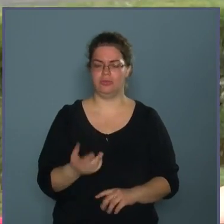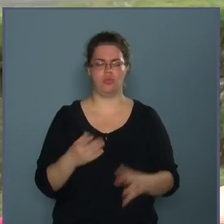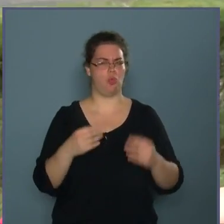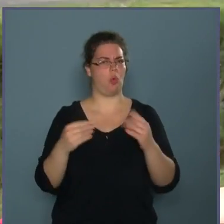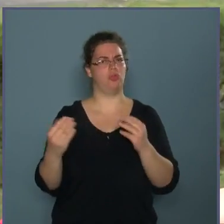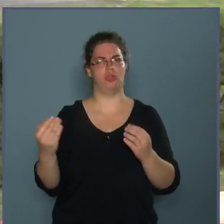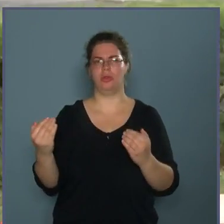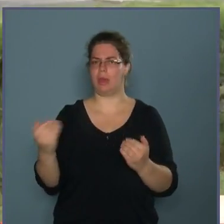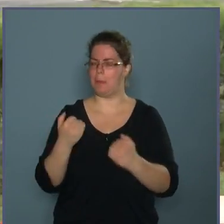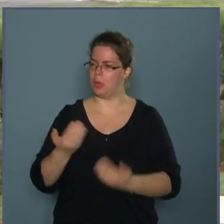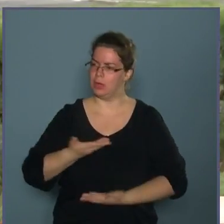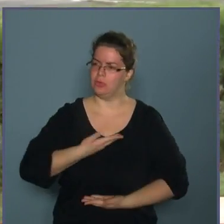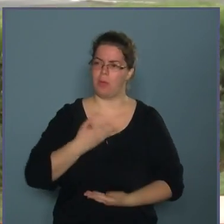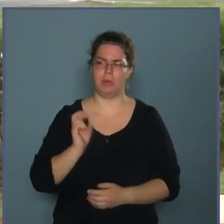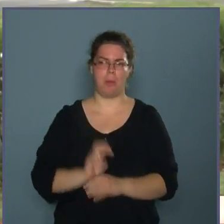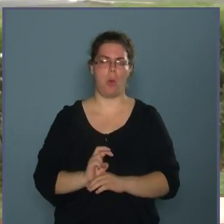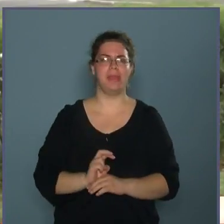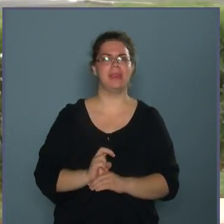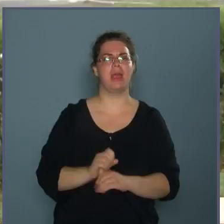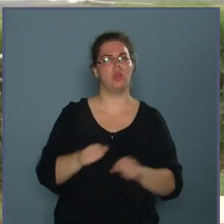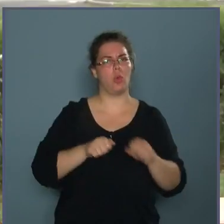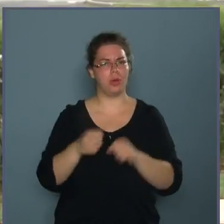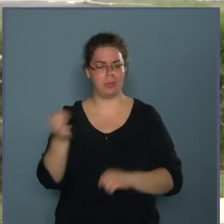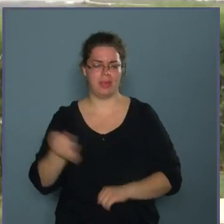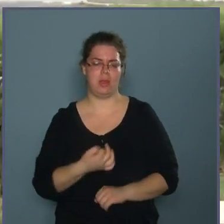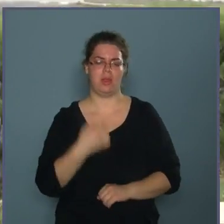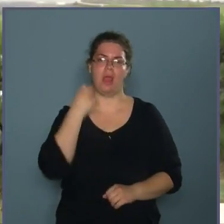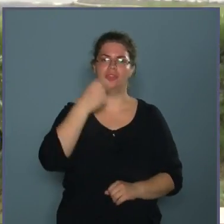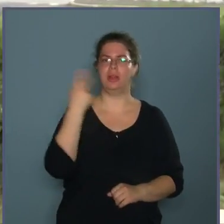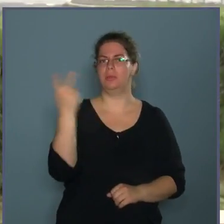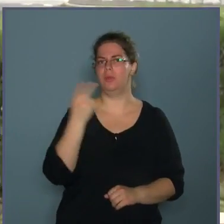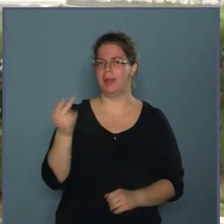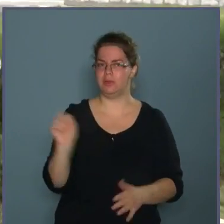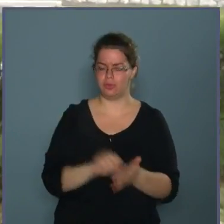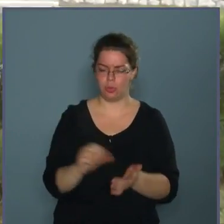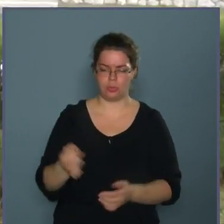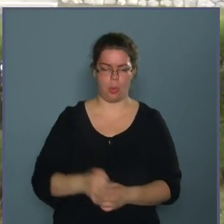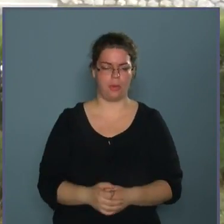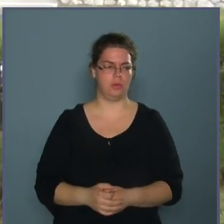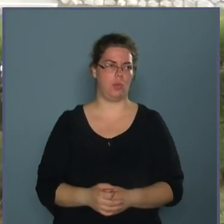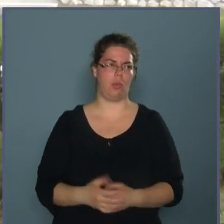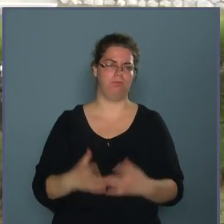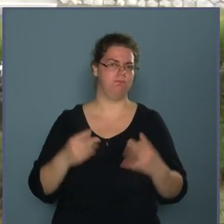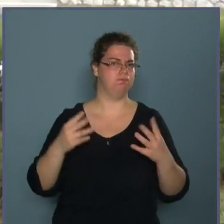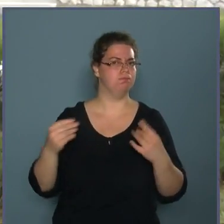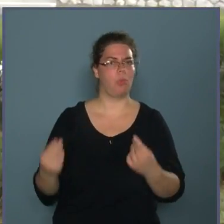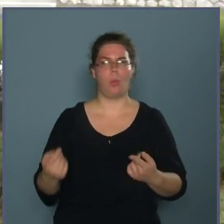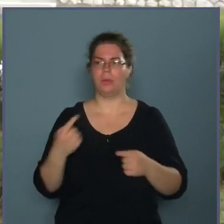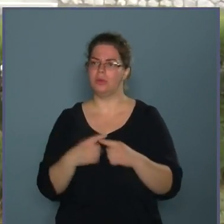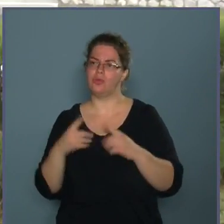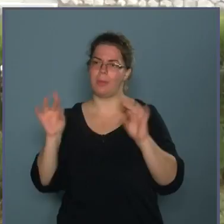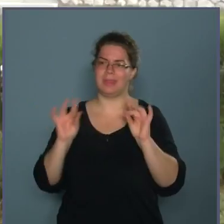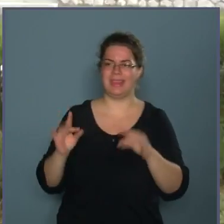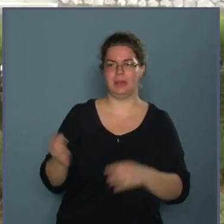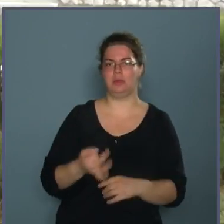sok támogatást kaptam hozzá. Az önkormányzattól, a Csili Művelődési Központtól, számos kisebb